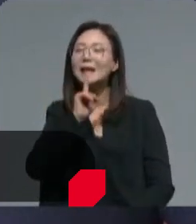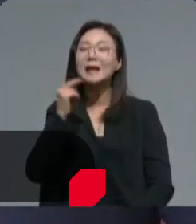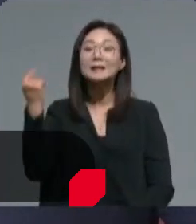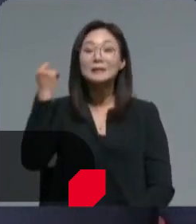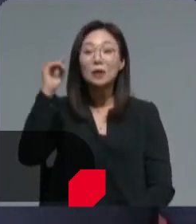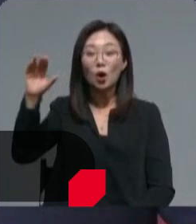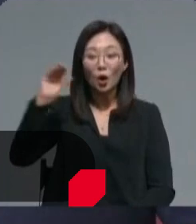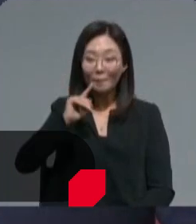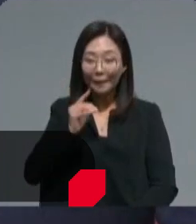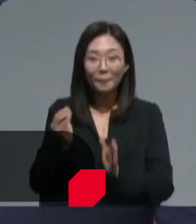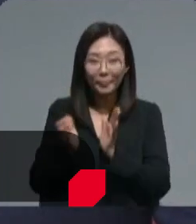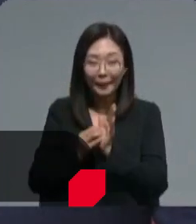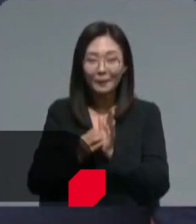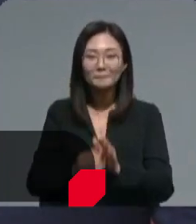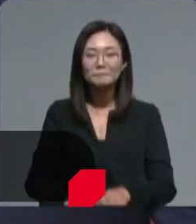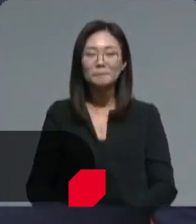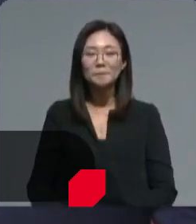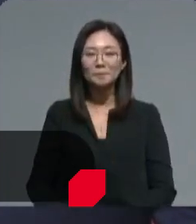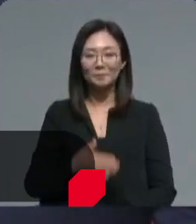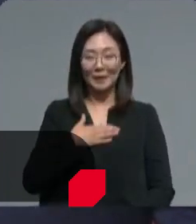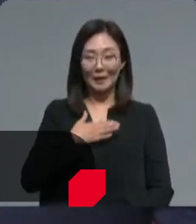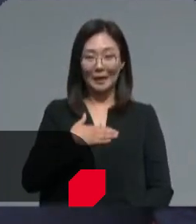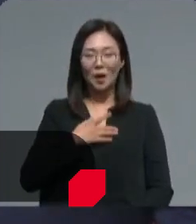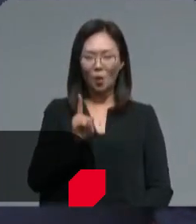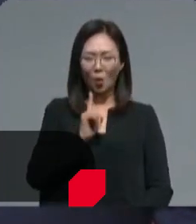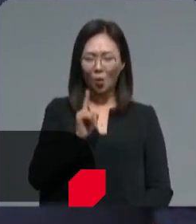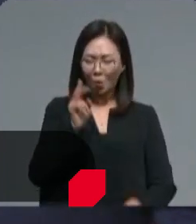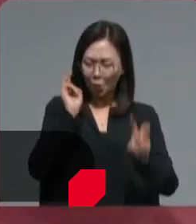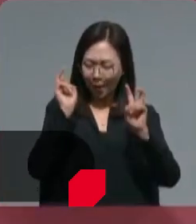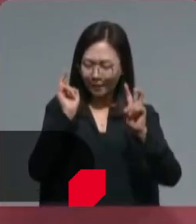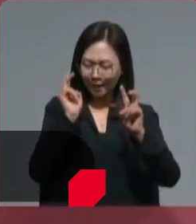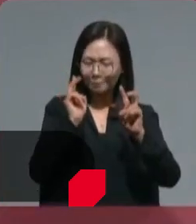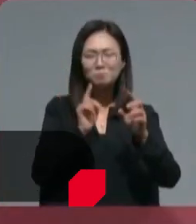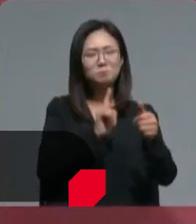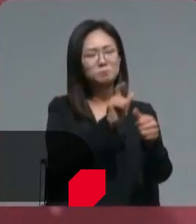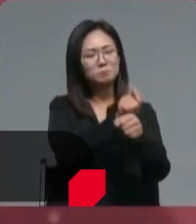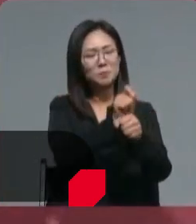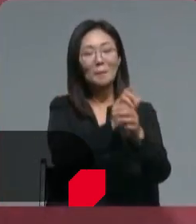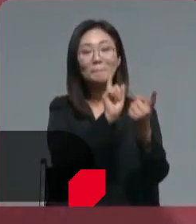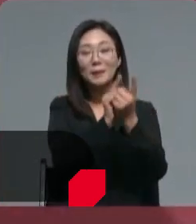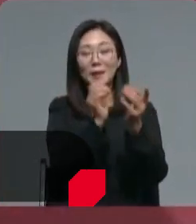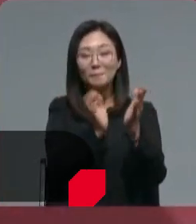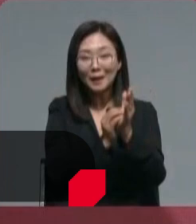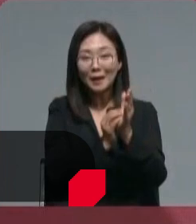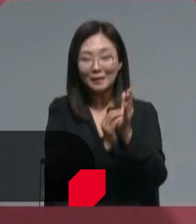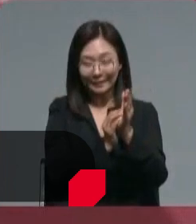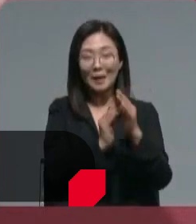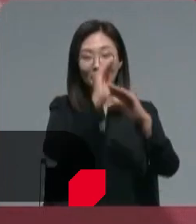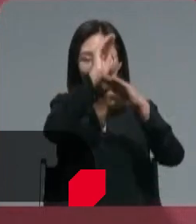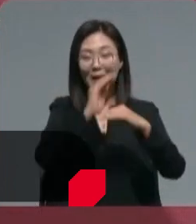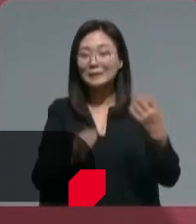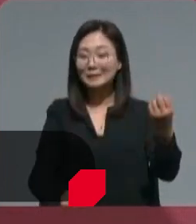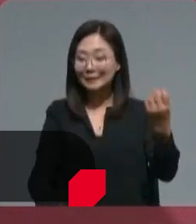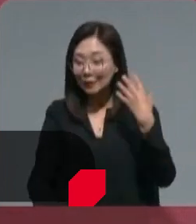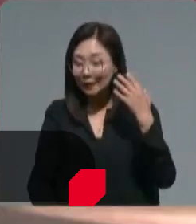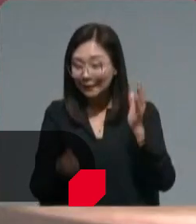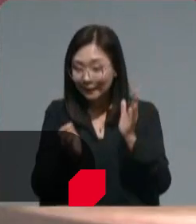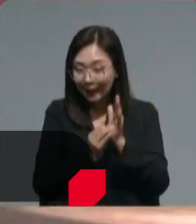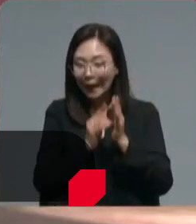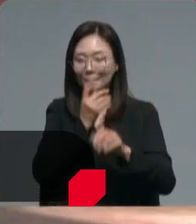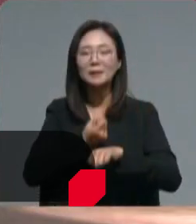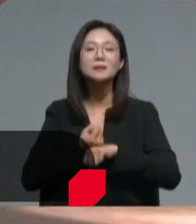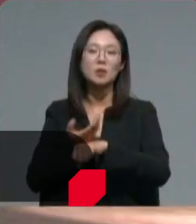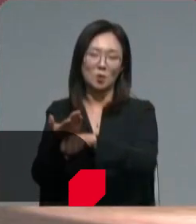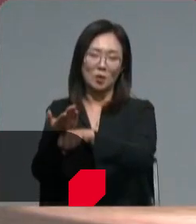바로 직전에 그 스타트업 그 기업인들을 만났거든요. 그랬더니 그런 얘기를 하는 사람도 있다고